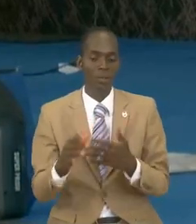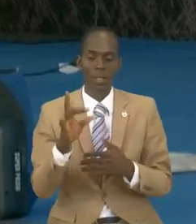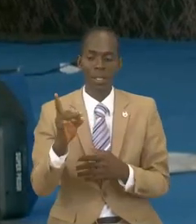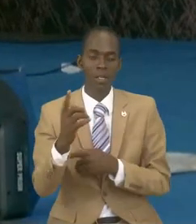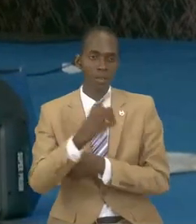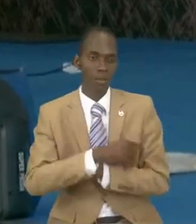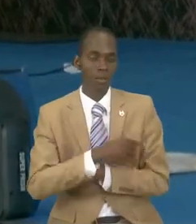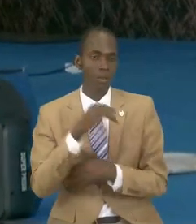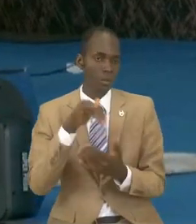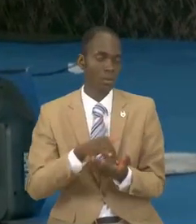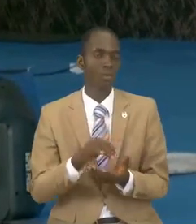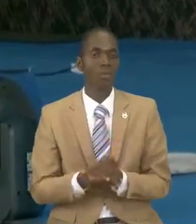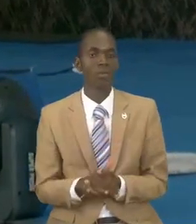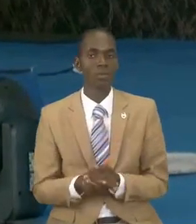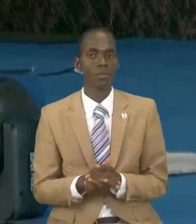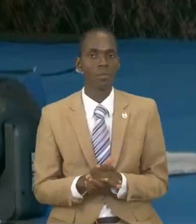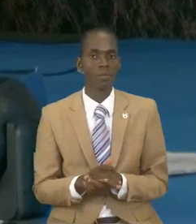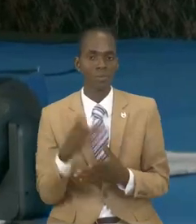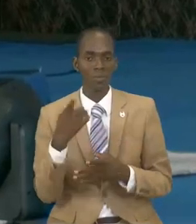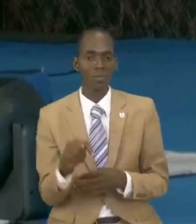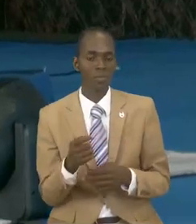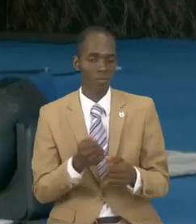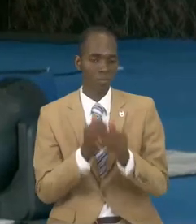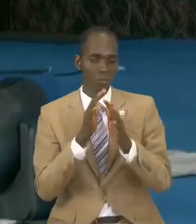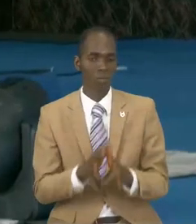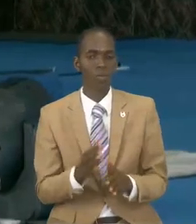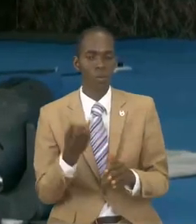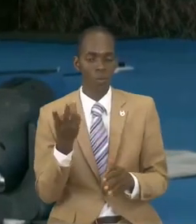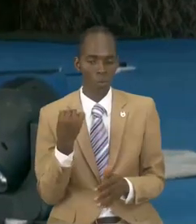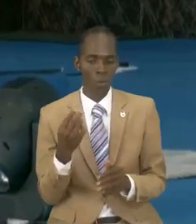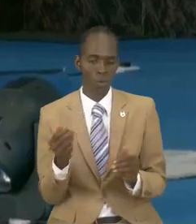8 jours après, les disciples